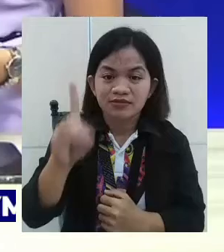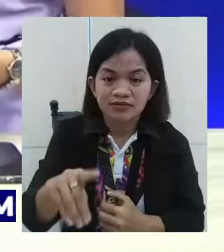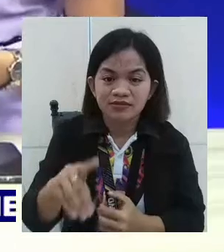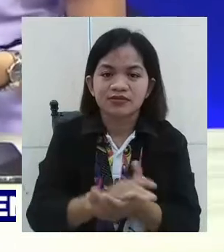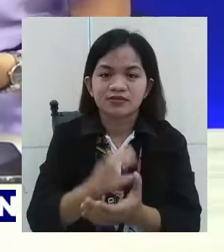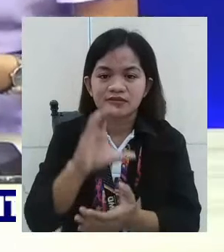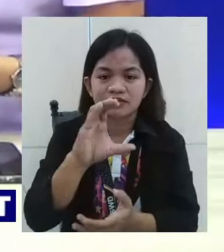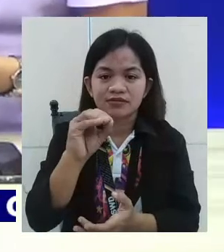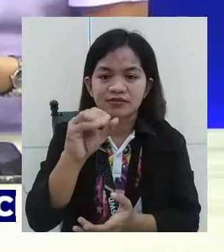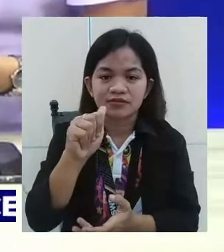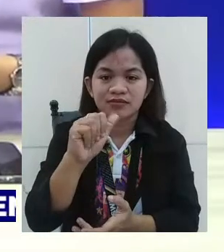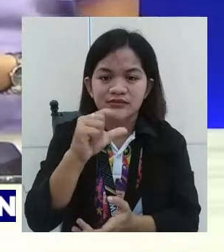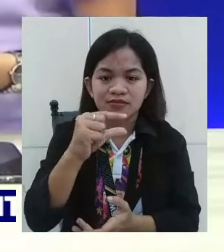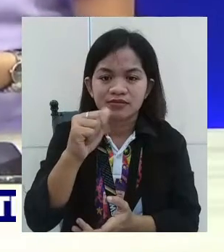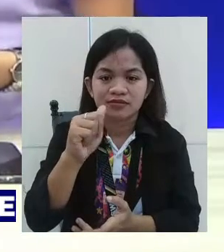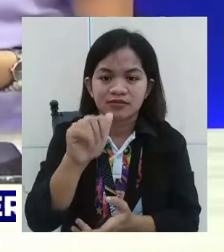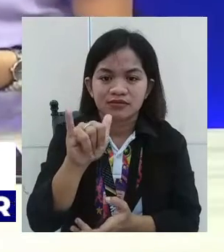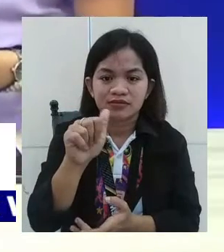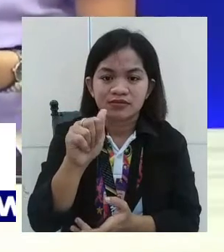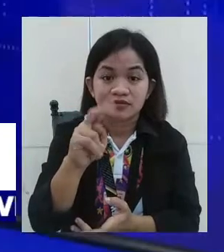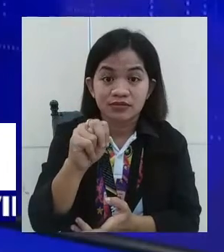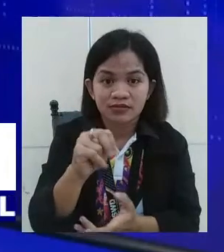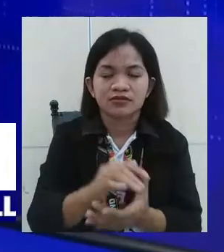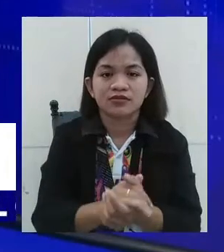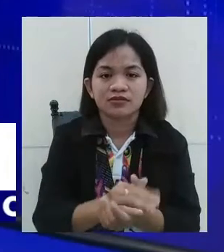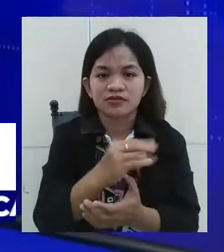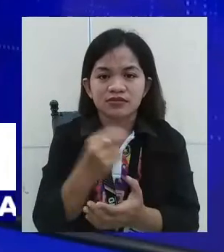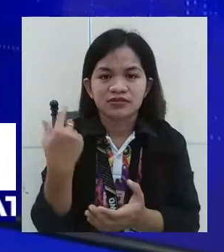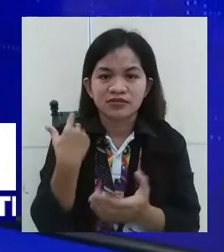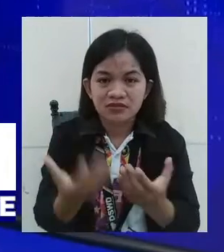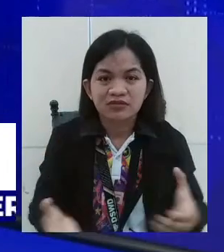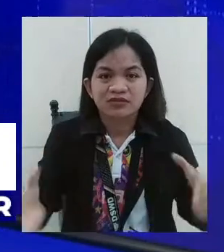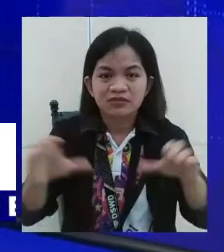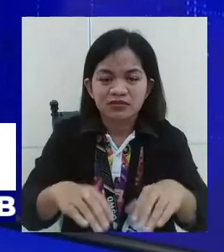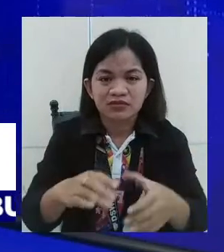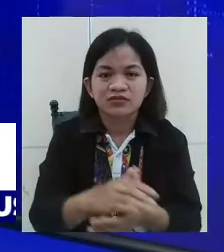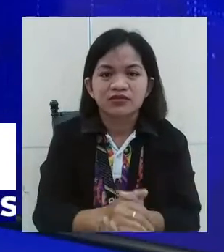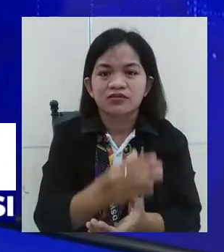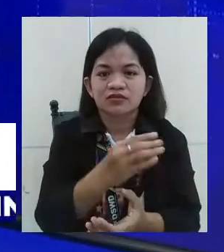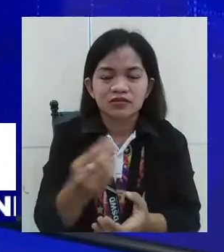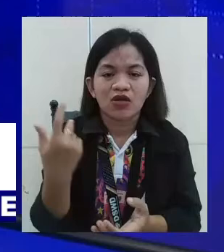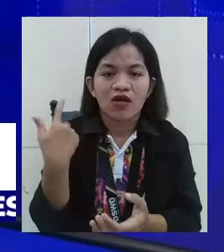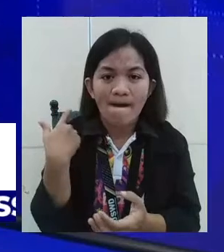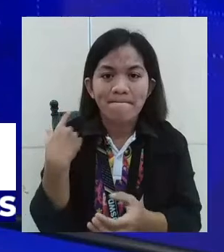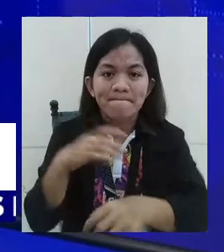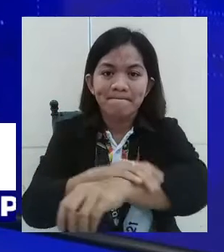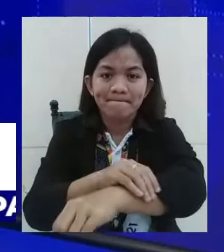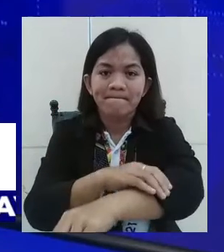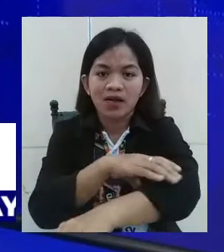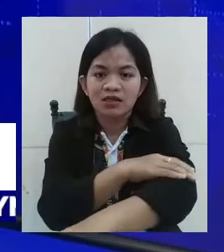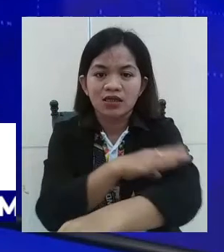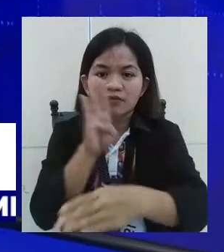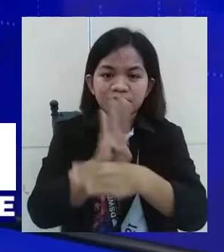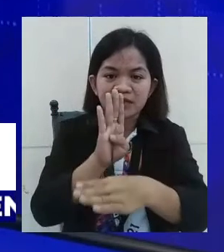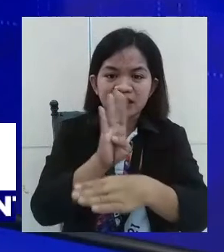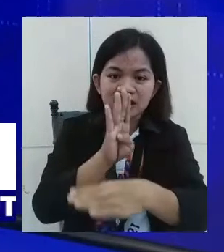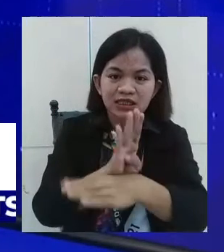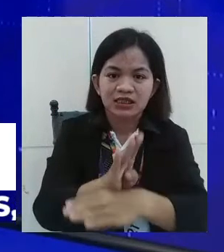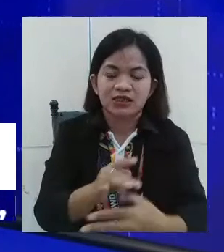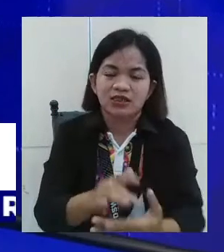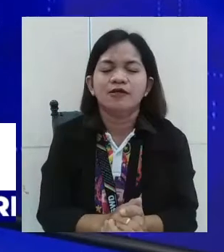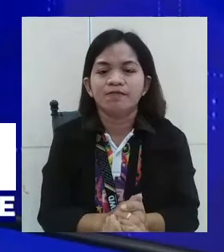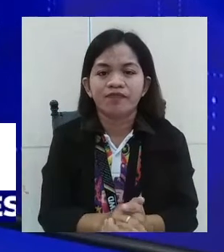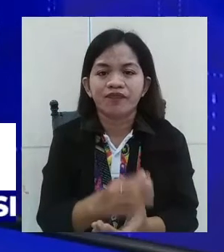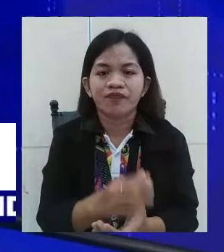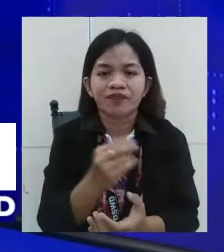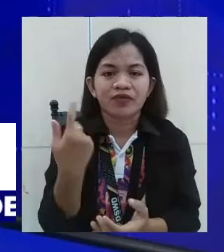naging challenge nila doon, nagkakaroon sila ng massage business, livelihood in some